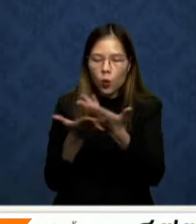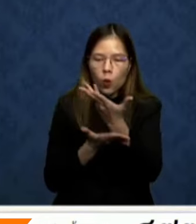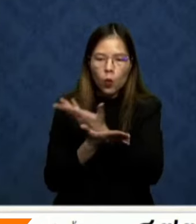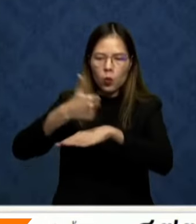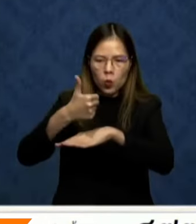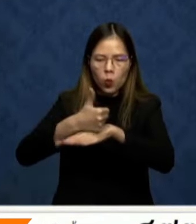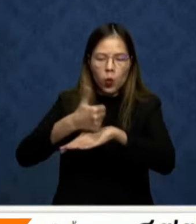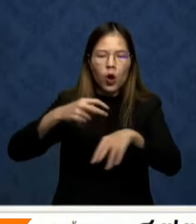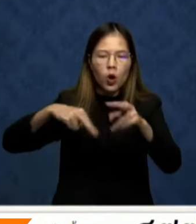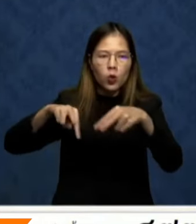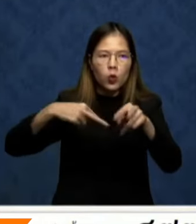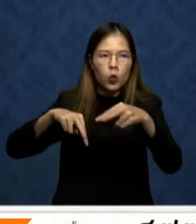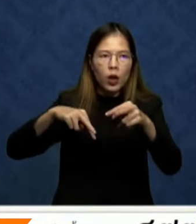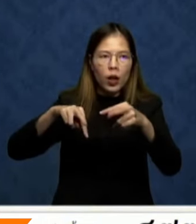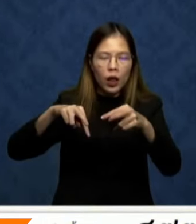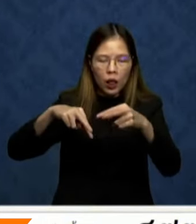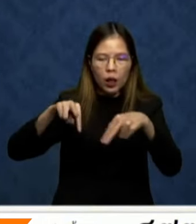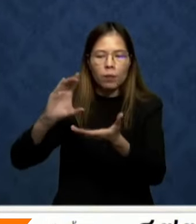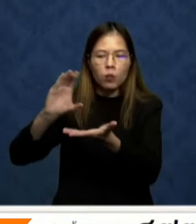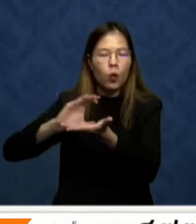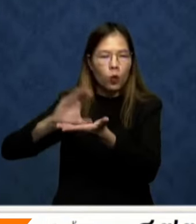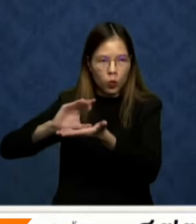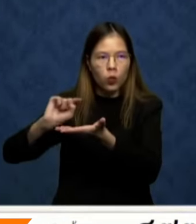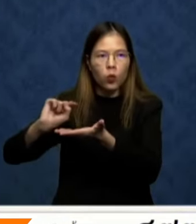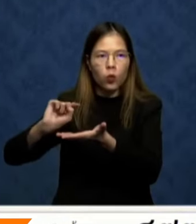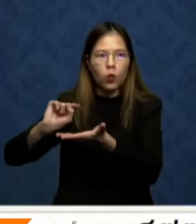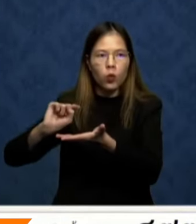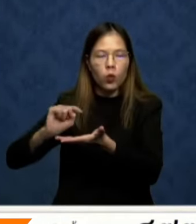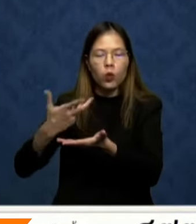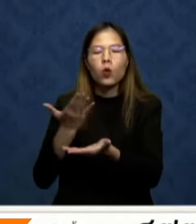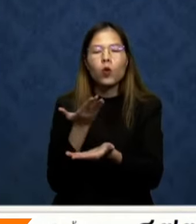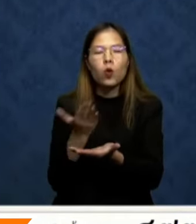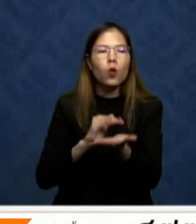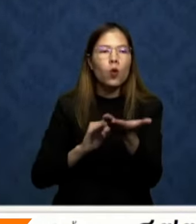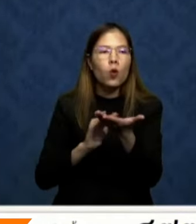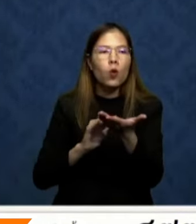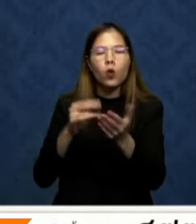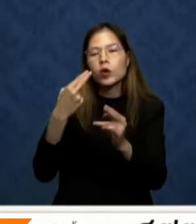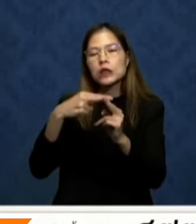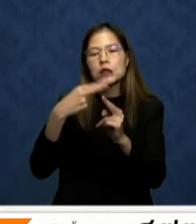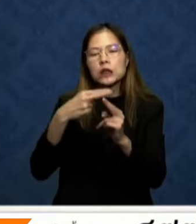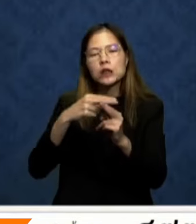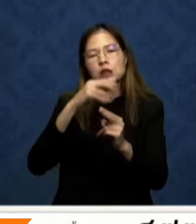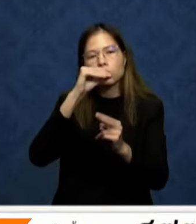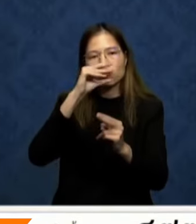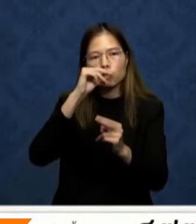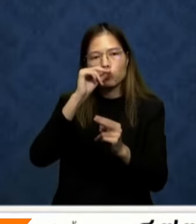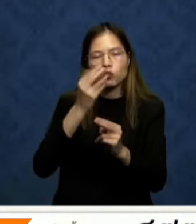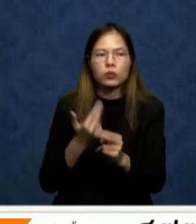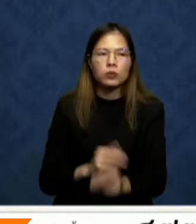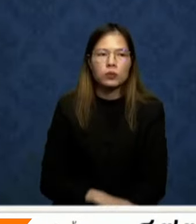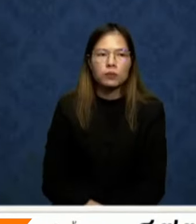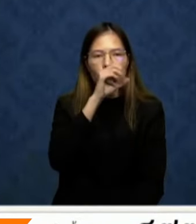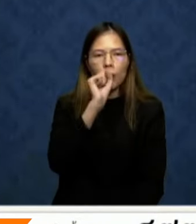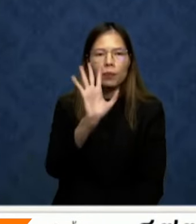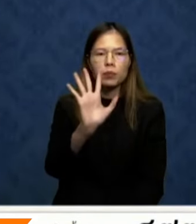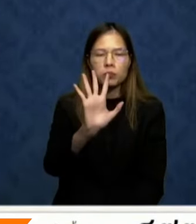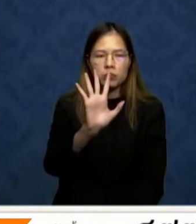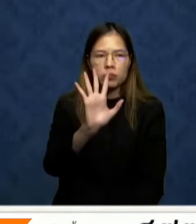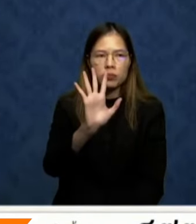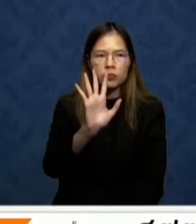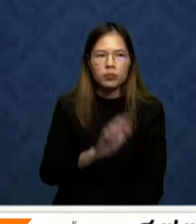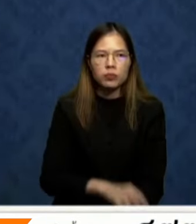ประมาณคุณเฉลิมพลรัตนสูตรเนี่ยขออภัยที่เอ่ยนามท่านแต่คิดว่าคงไม่เป็นไรนะครับเพราะว่าไม่ได้เป็นความลับอะไรเ